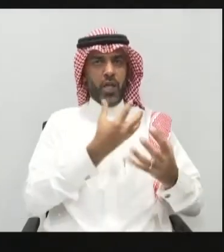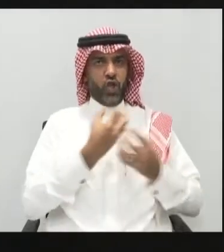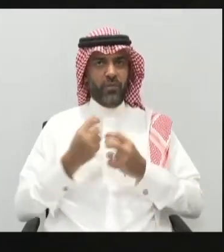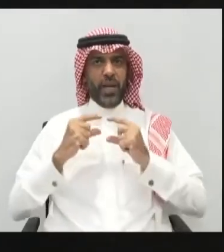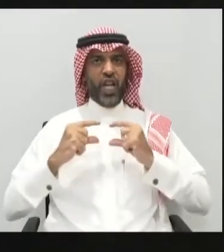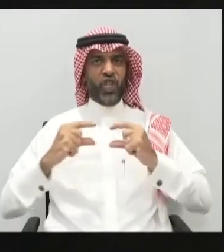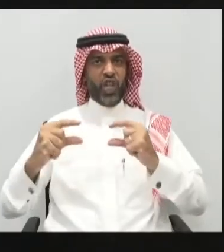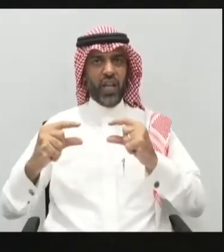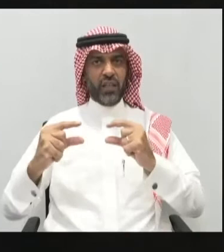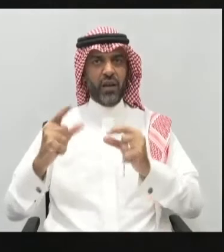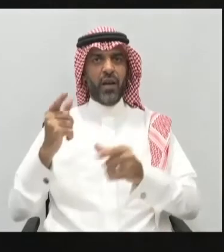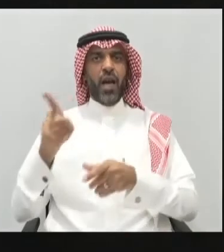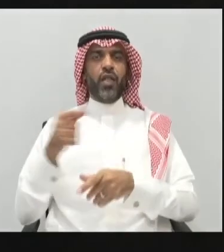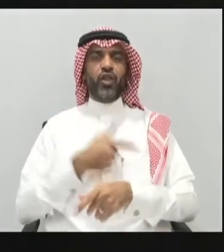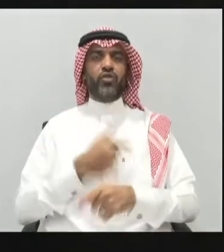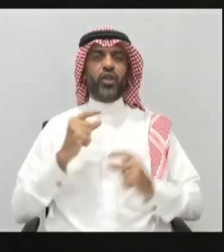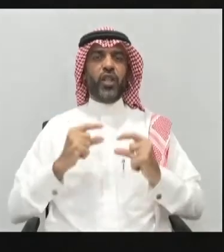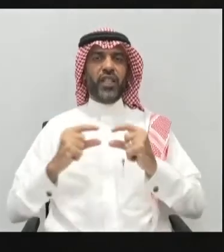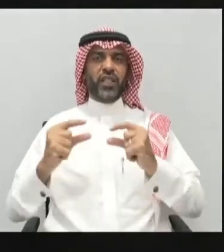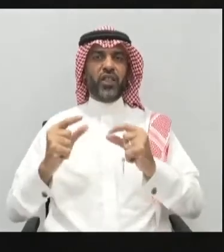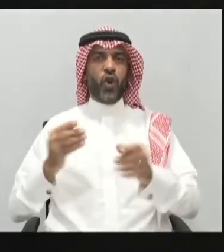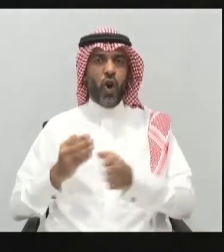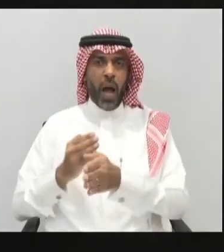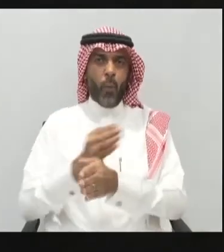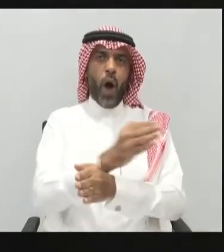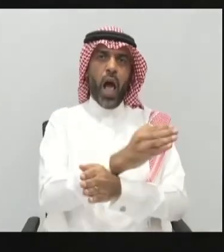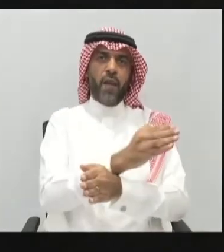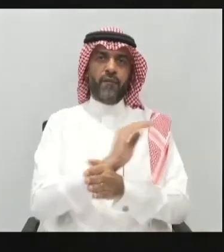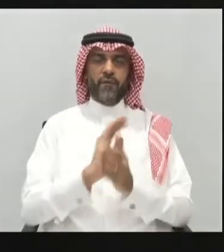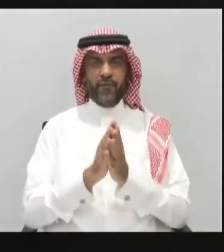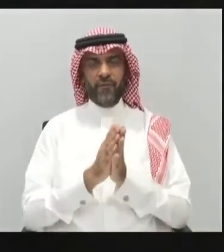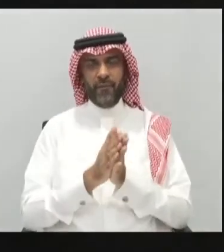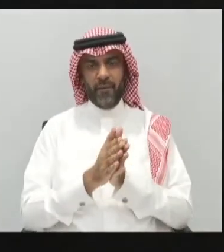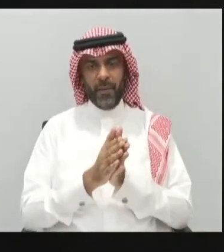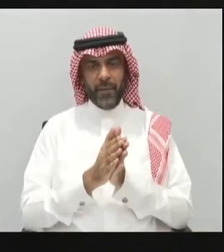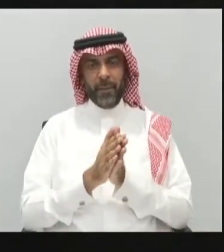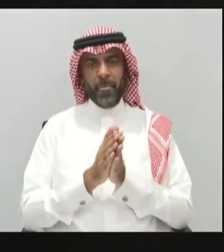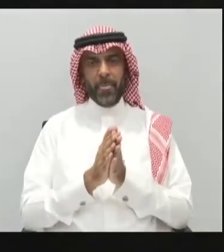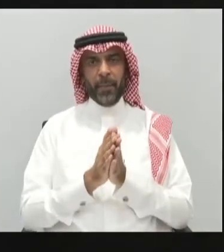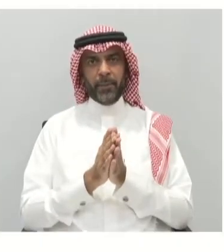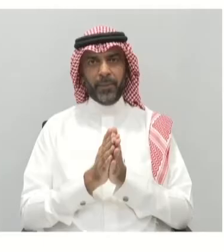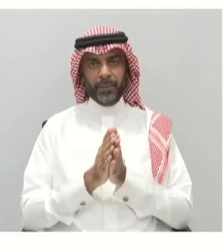تخالف حجه اخرى لكي ابطل هذه الحجه طيب